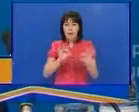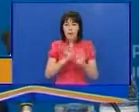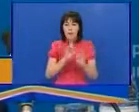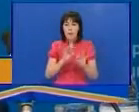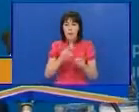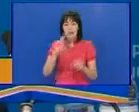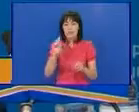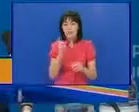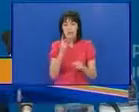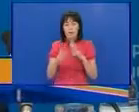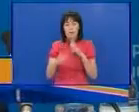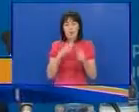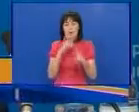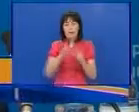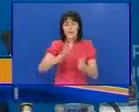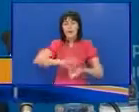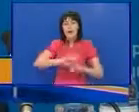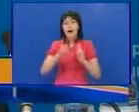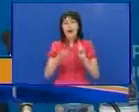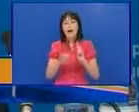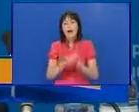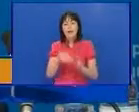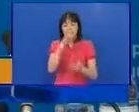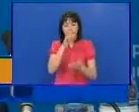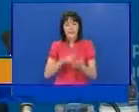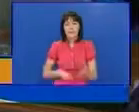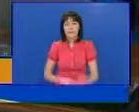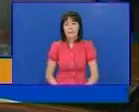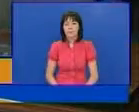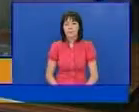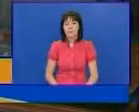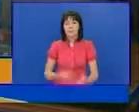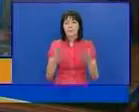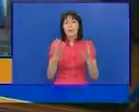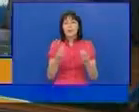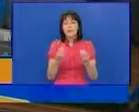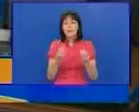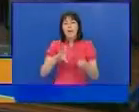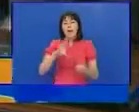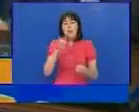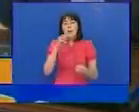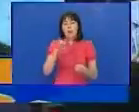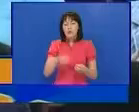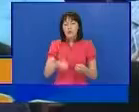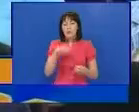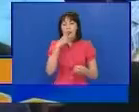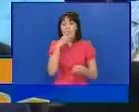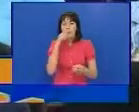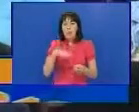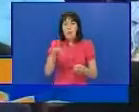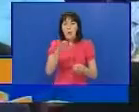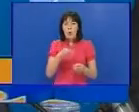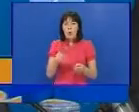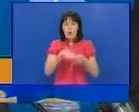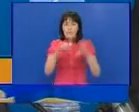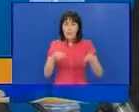бір сұхбат алаңына айналатынына сенімдімін. Сосын тізгін Сапарбек Тоқбаевқа берілді. Облыс әкімінің